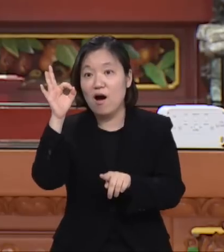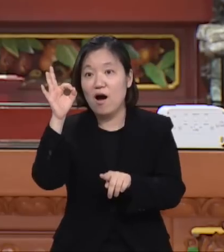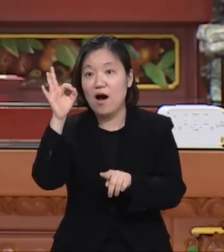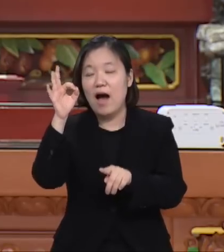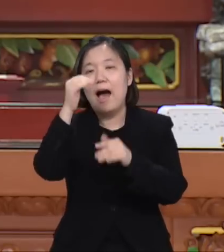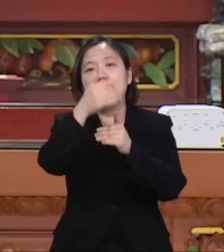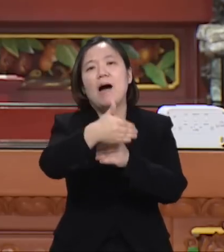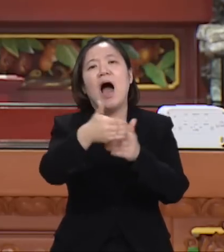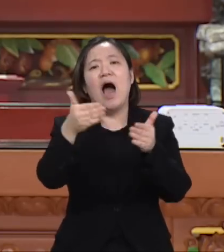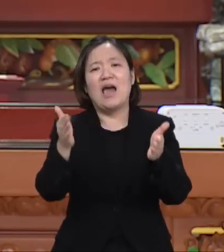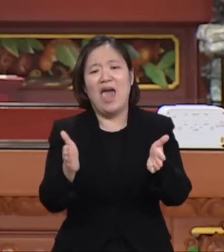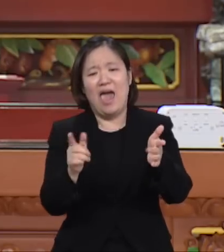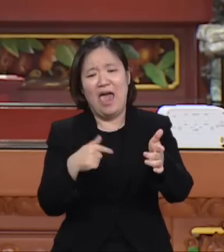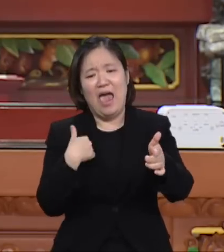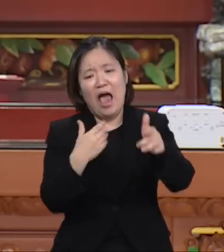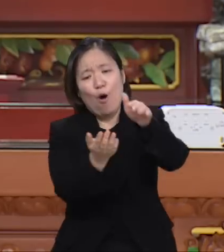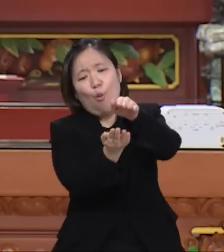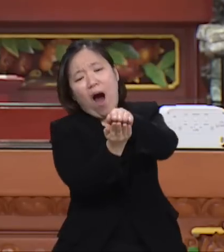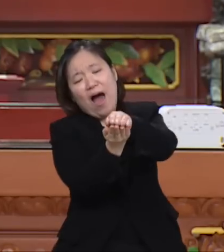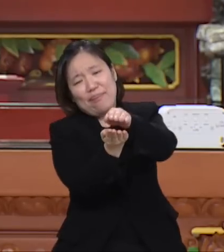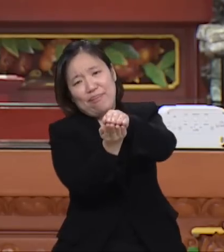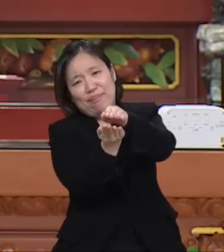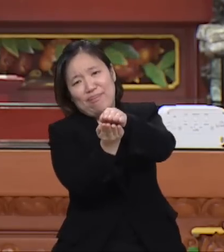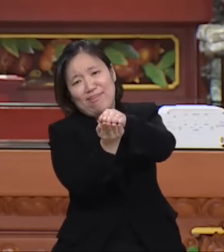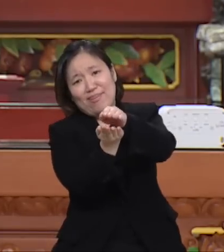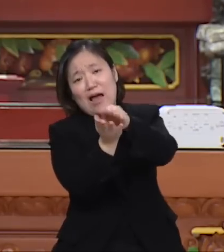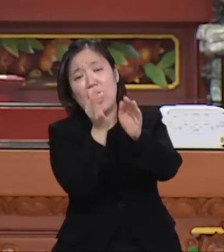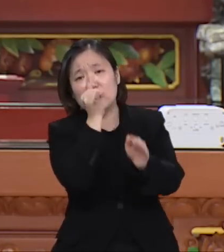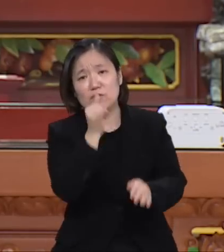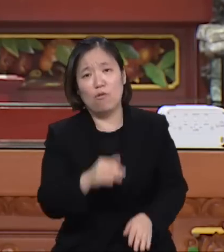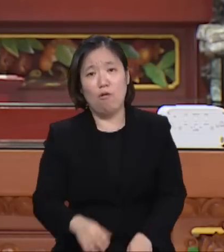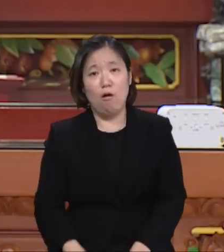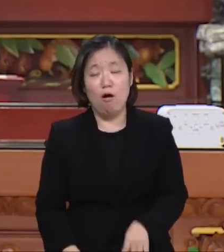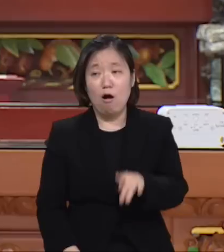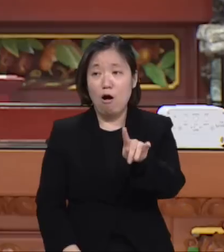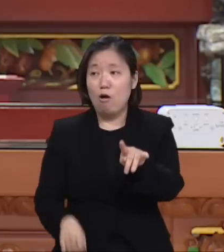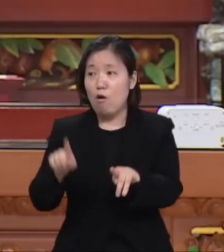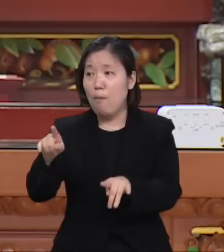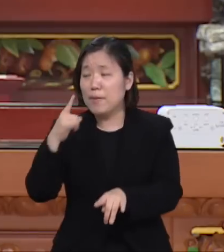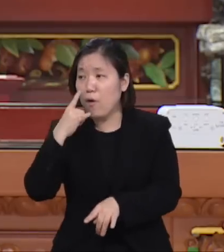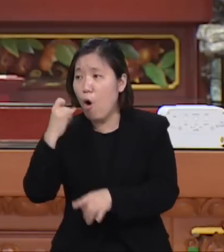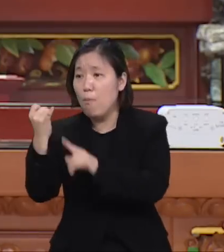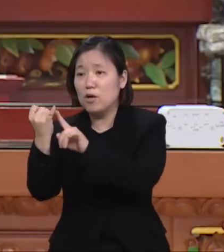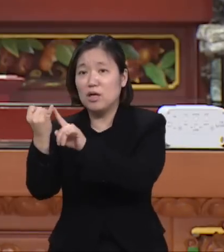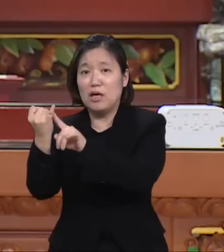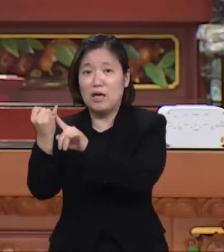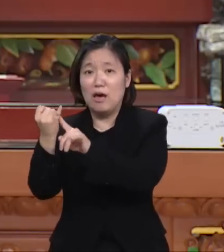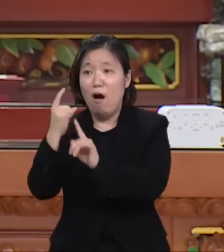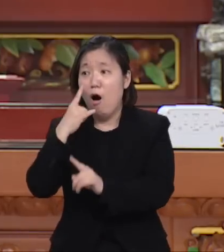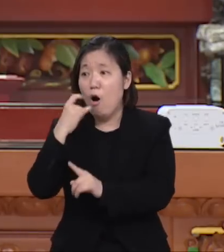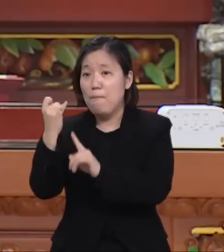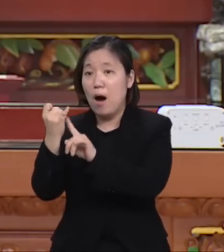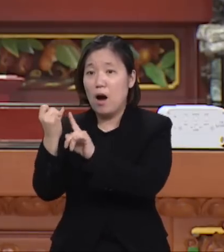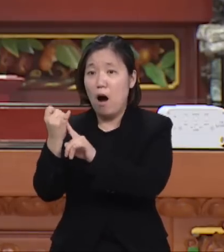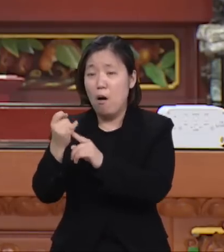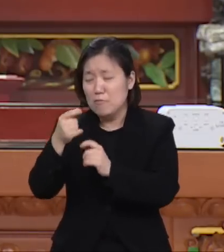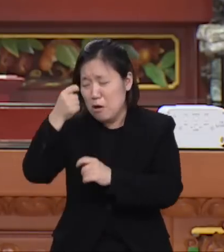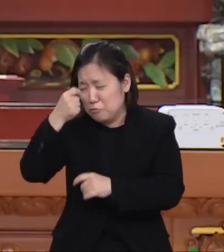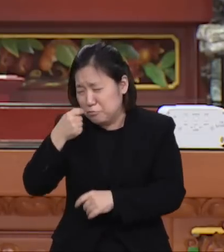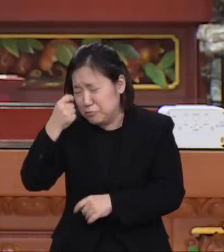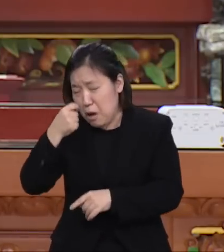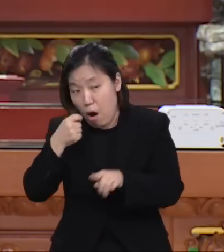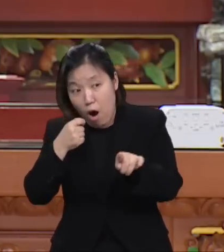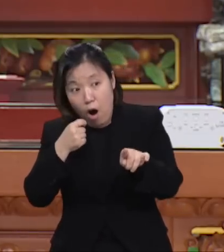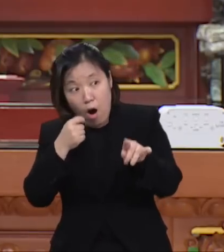방 안에 광이 있더래요 관이 있고 어머니가 옆에서 울고 있다